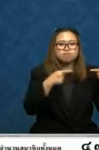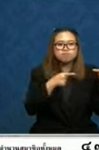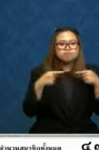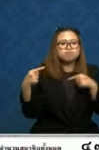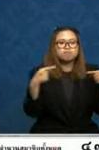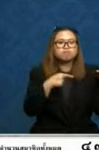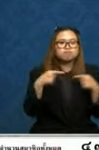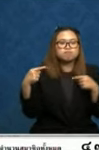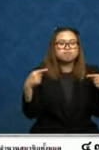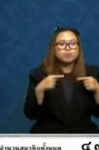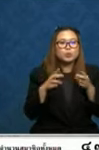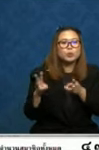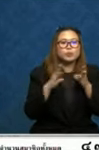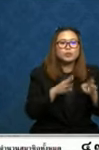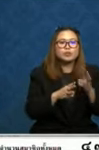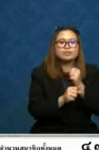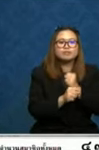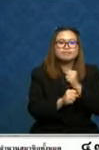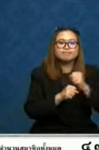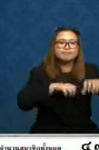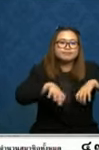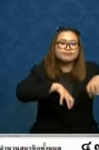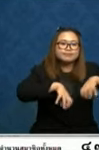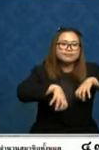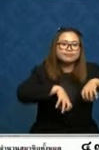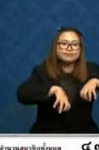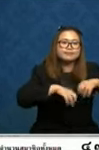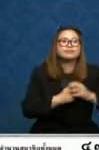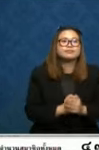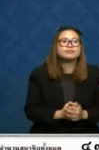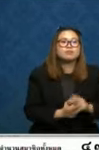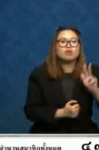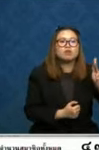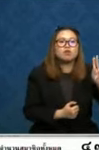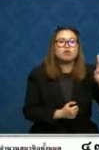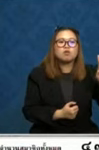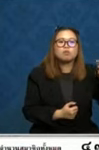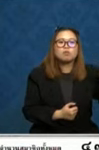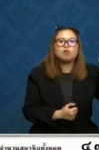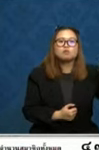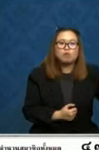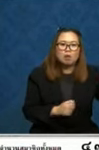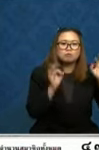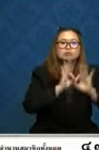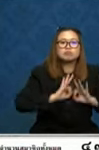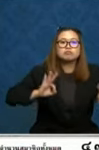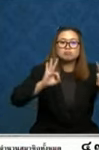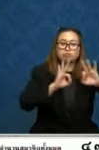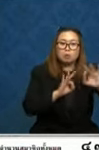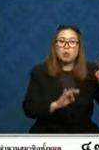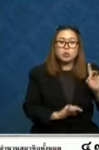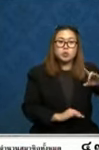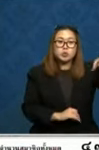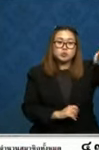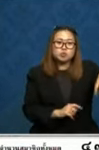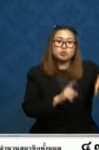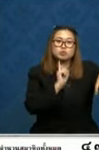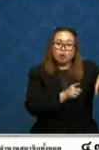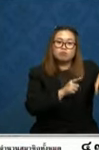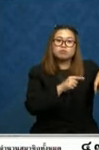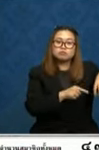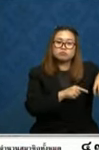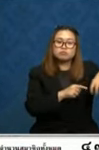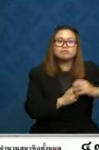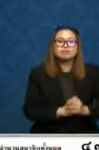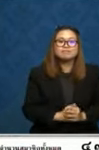ป็นของรูปแบบการทำงานรวมถึงการมีอยู่ของกรมน.และความจำเป็นในสถานการณ์ปัจจุบันค่ะท่านประธานแต่